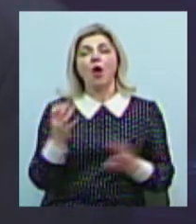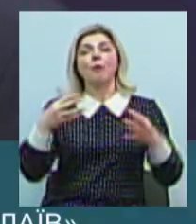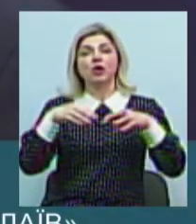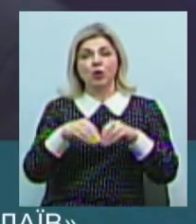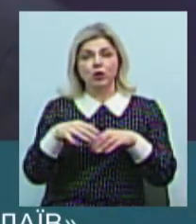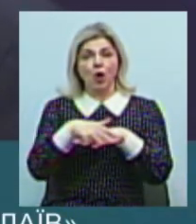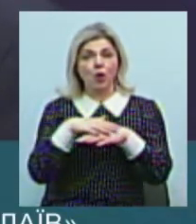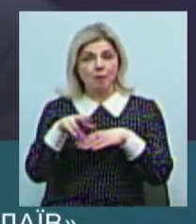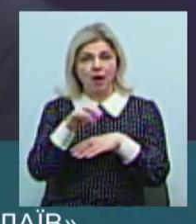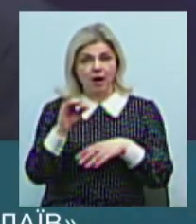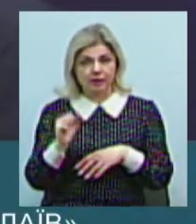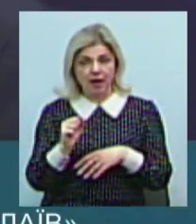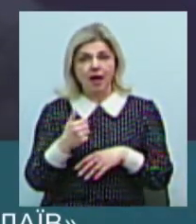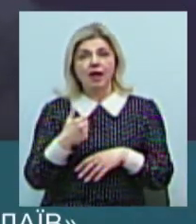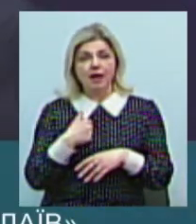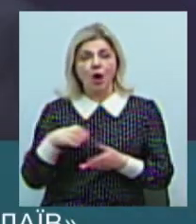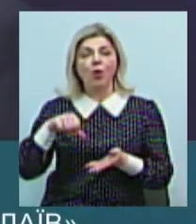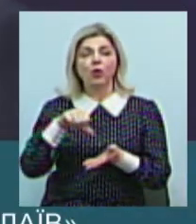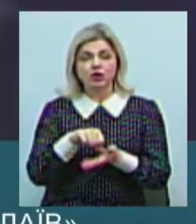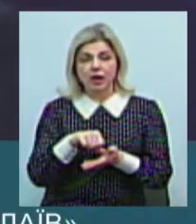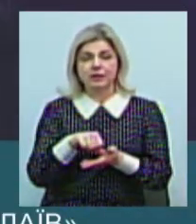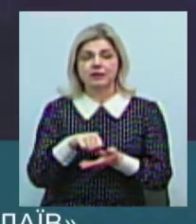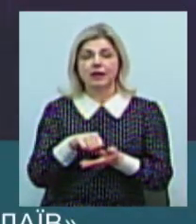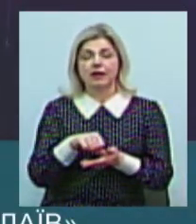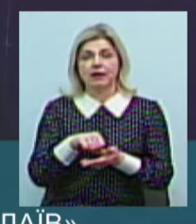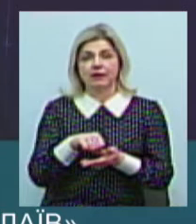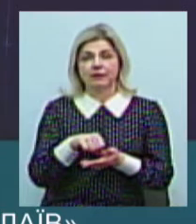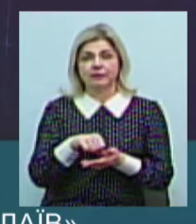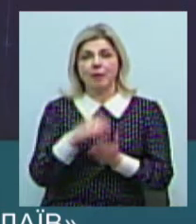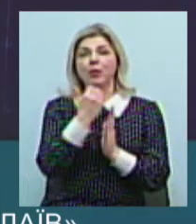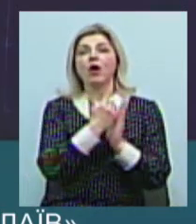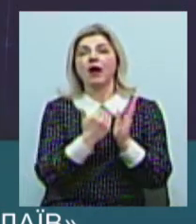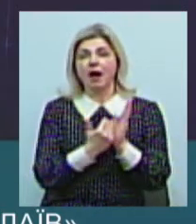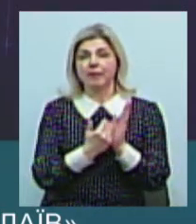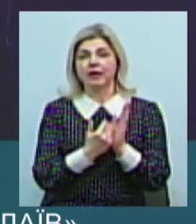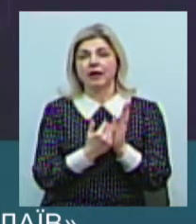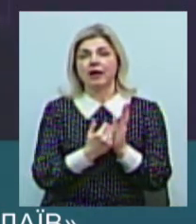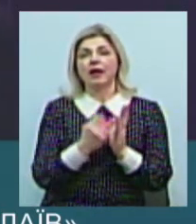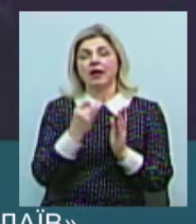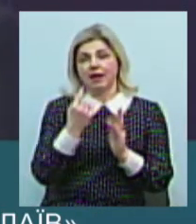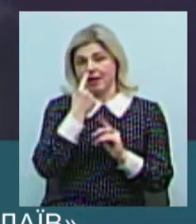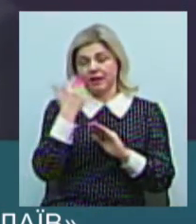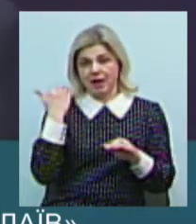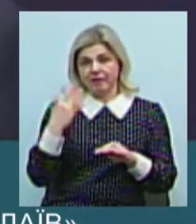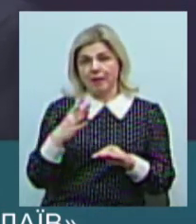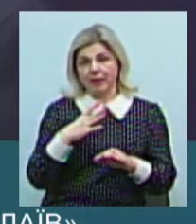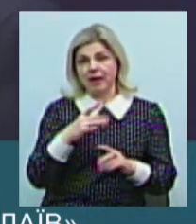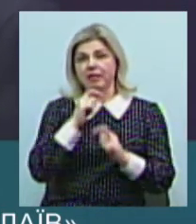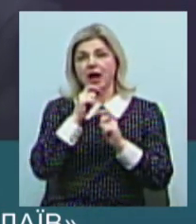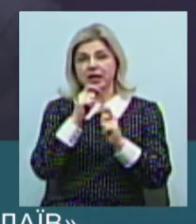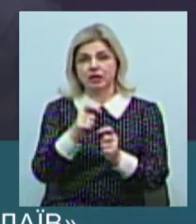всего, я учасник партнерства за прозорі місцевого бюджету, і недавно было награждение «Кришталь Року», и